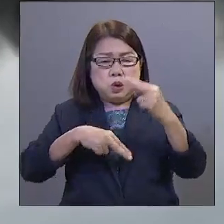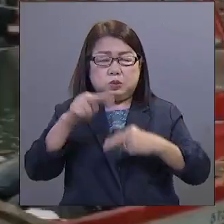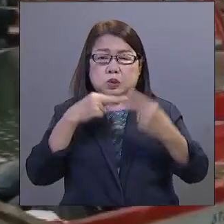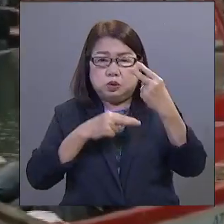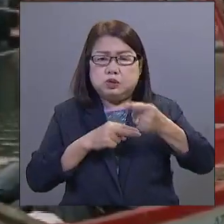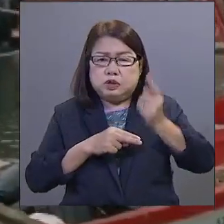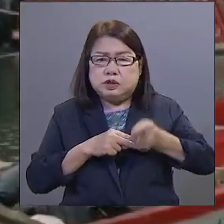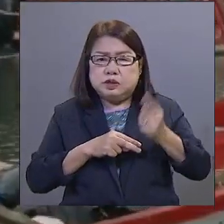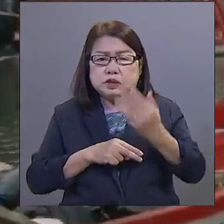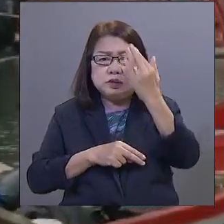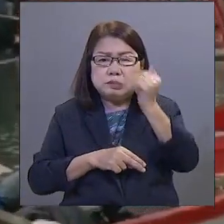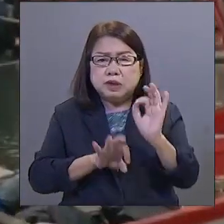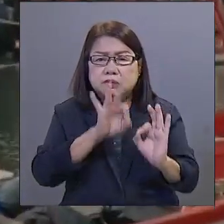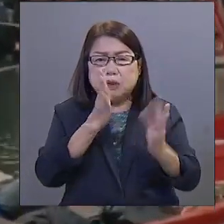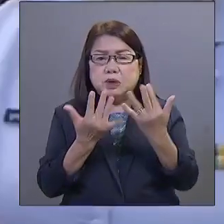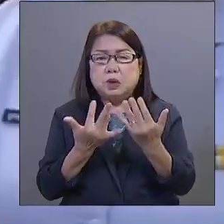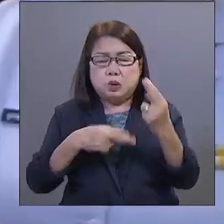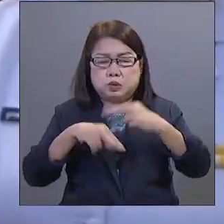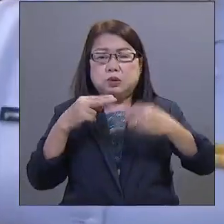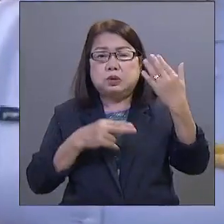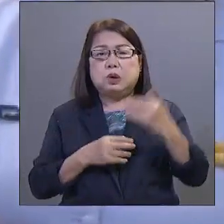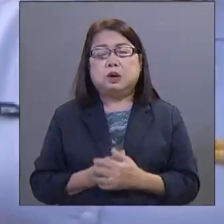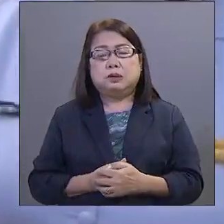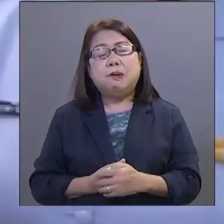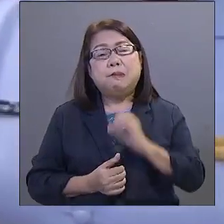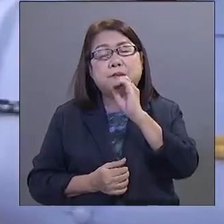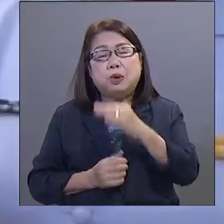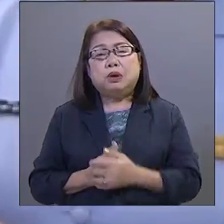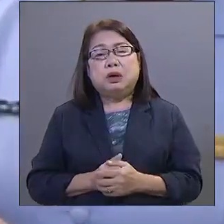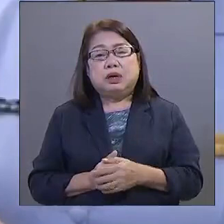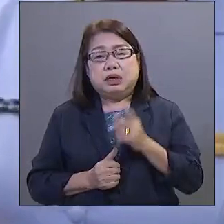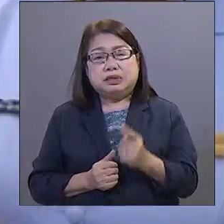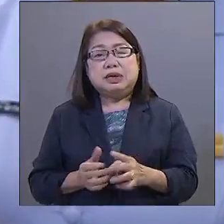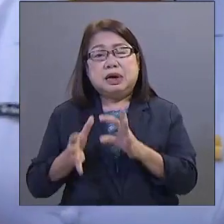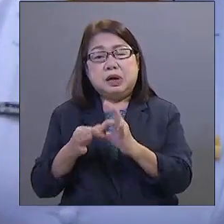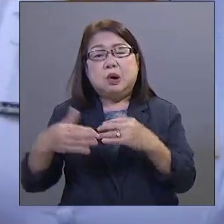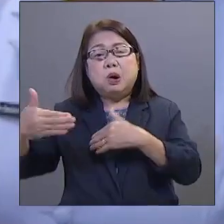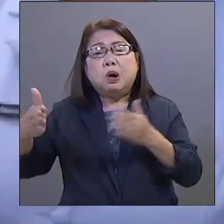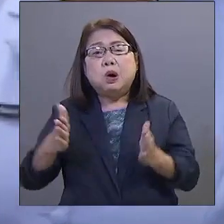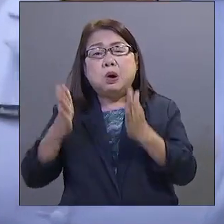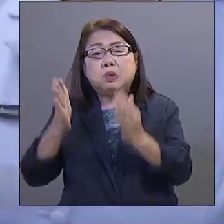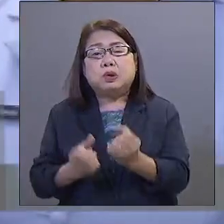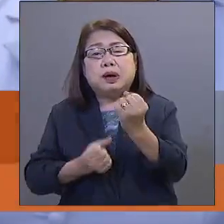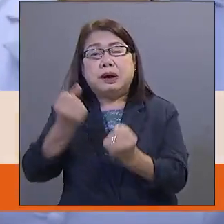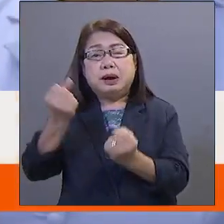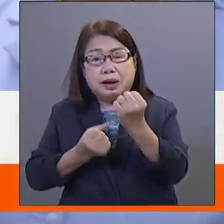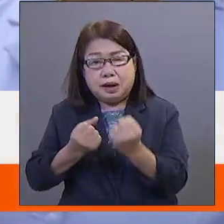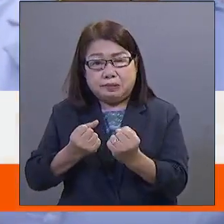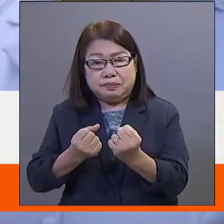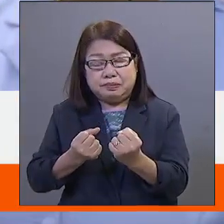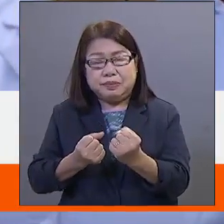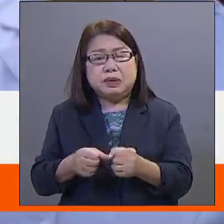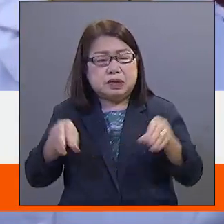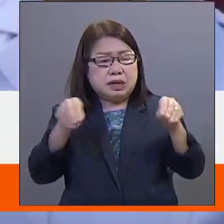แท้จริงค่ะ ต้นเพลิงว่ามันเกิดบริเวณห้องกัปตันหรือว่าห้องสะพานเดินเรือใกล้ๆห้